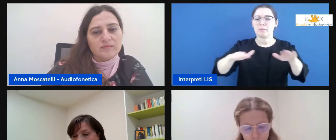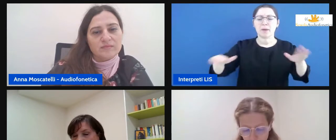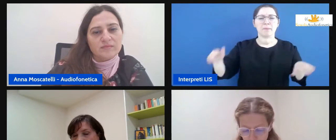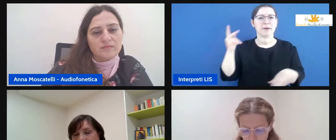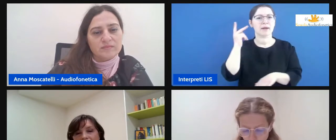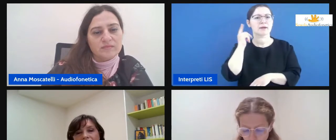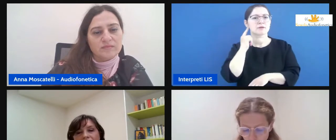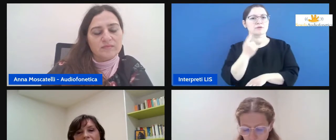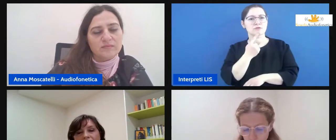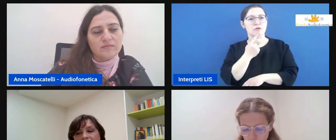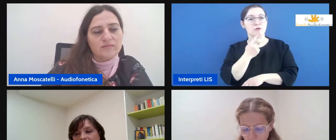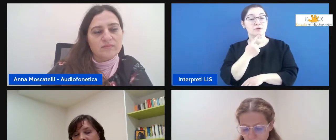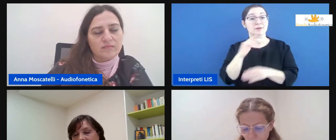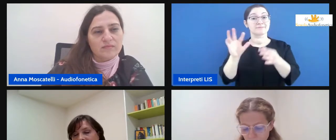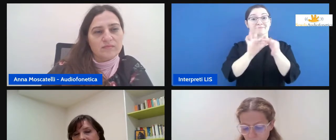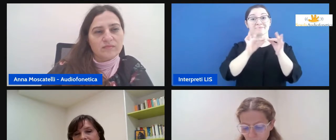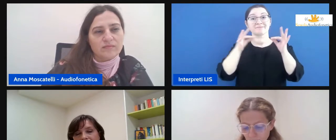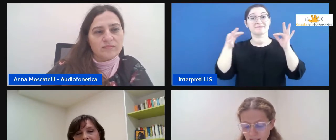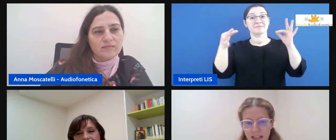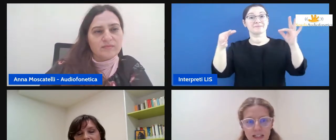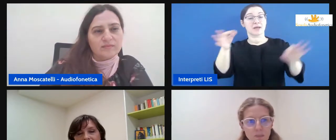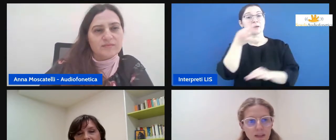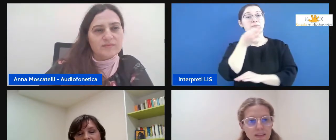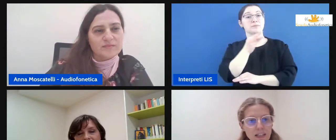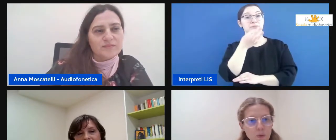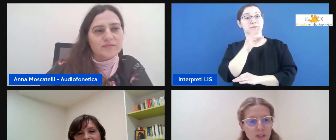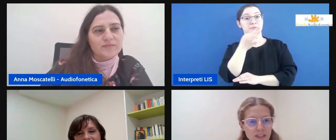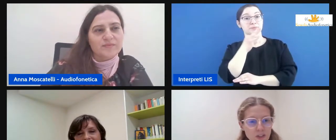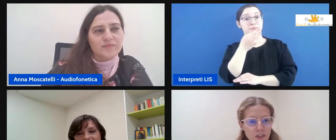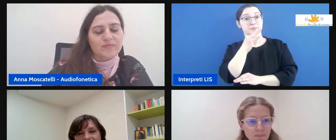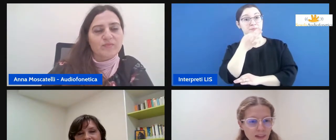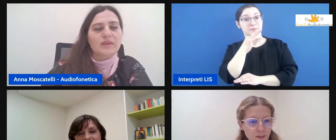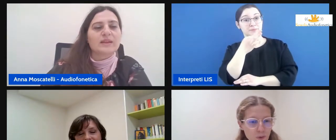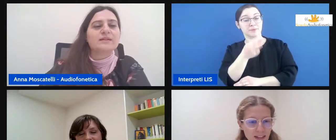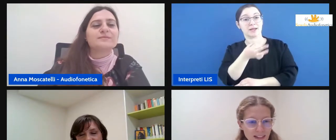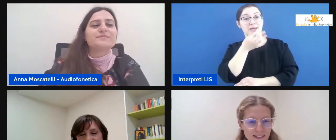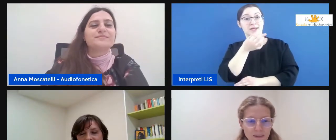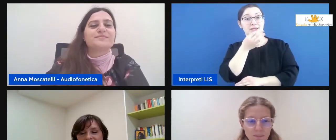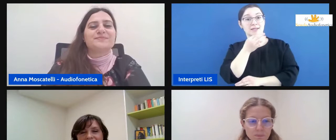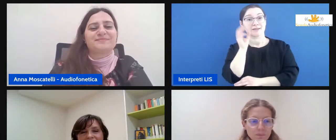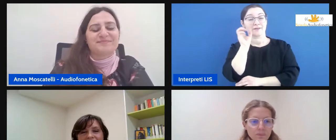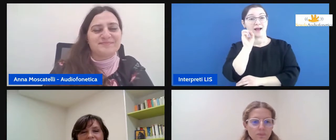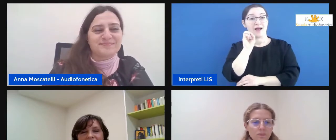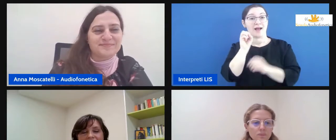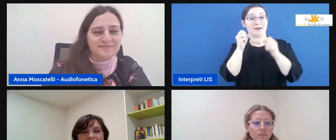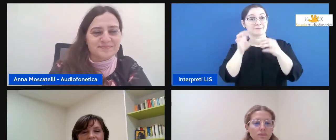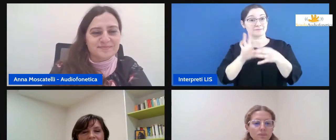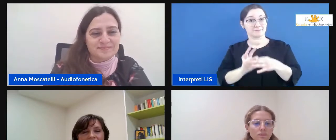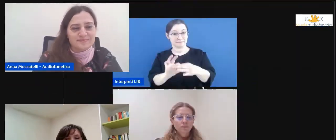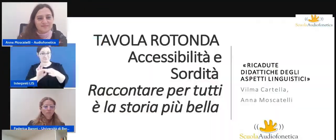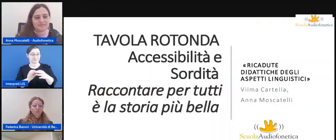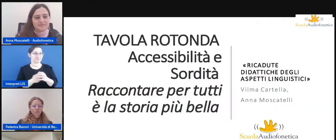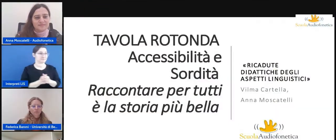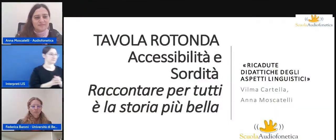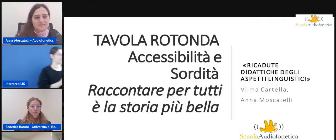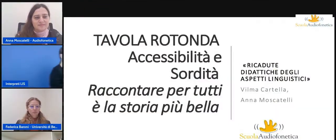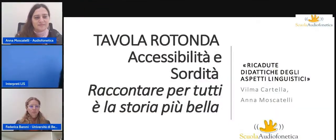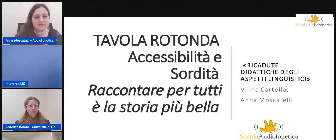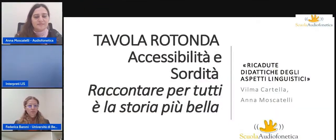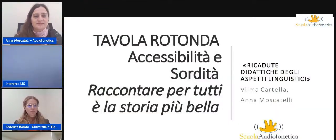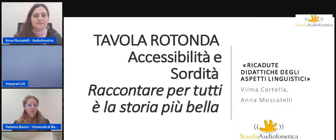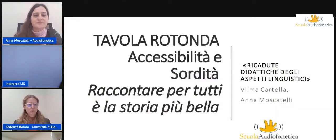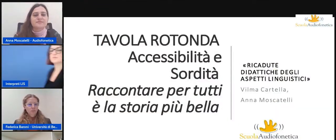intervento dal titolo Ricadute didattiche degli aspetti linguistici. A voi grazie. Grazie.